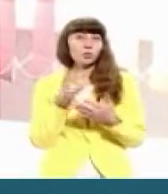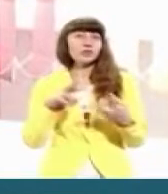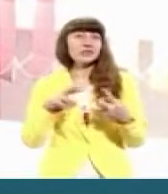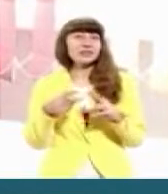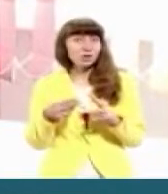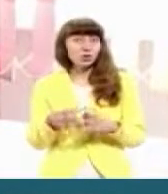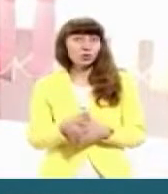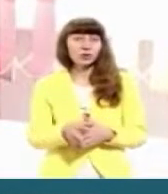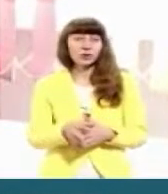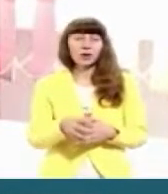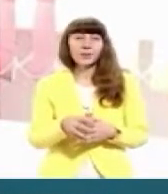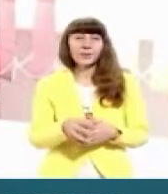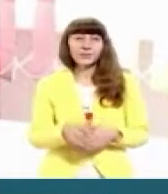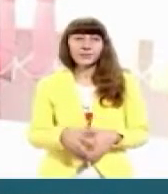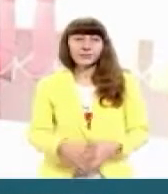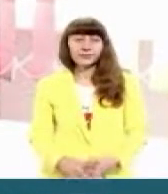количеству детей и